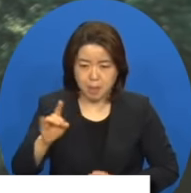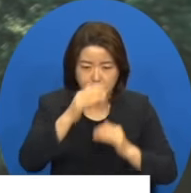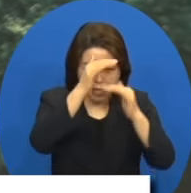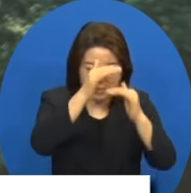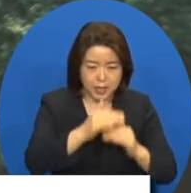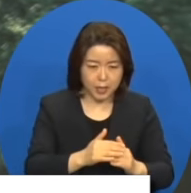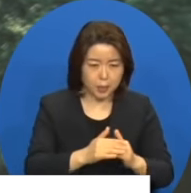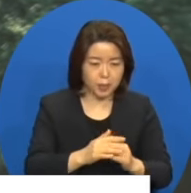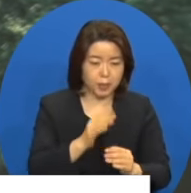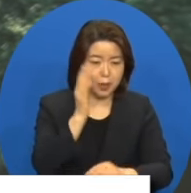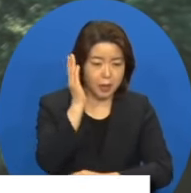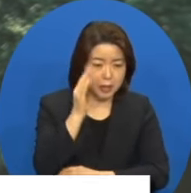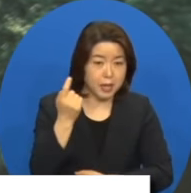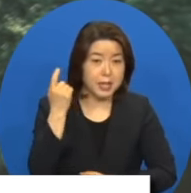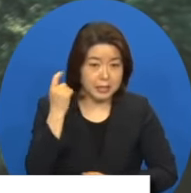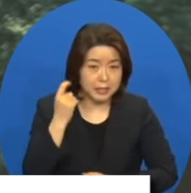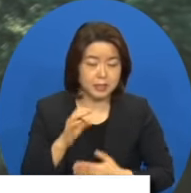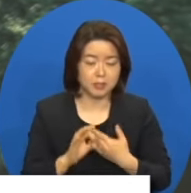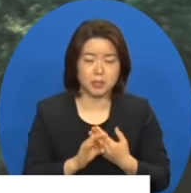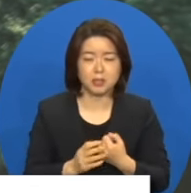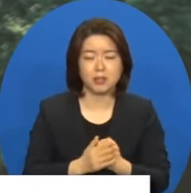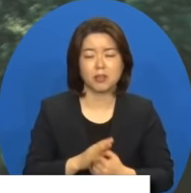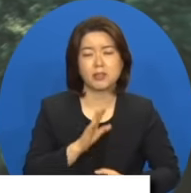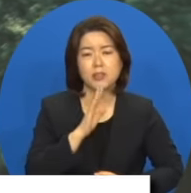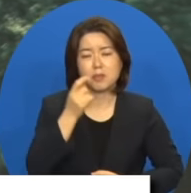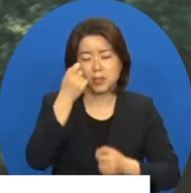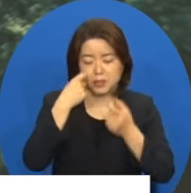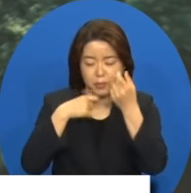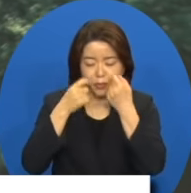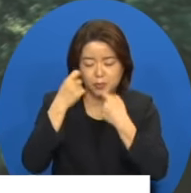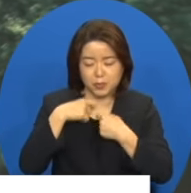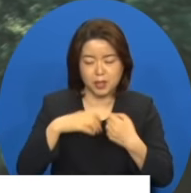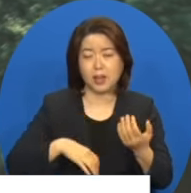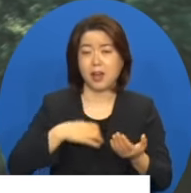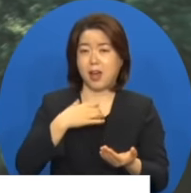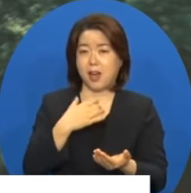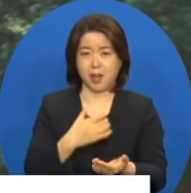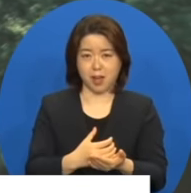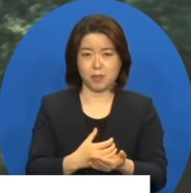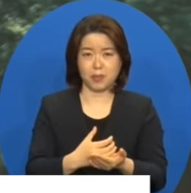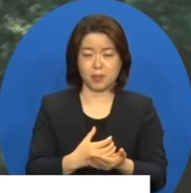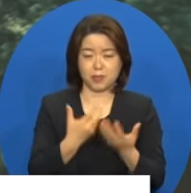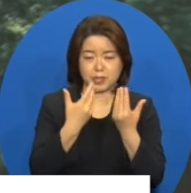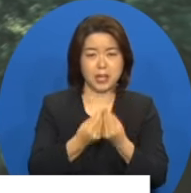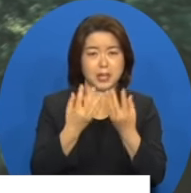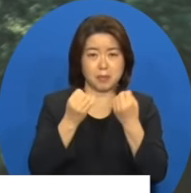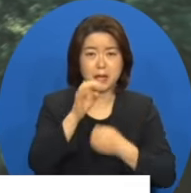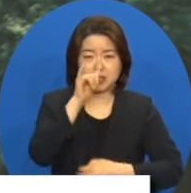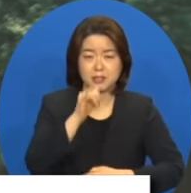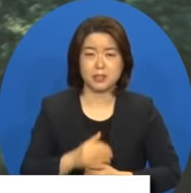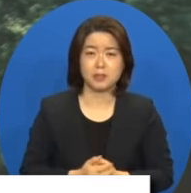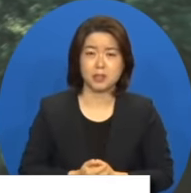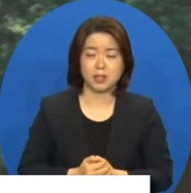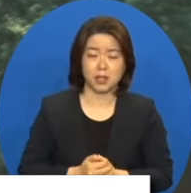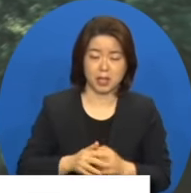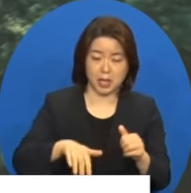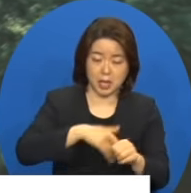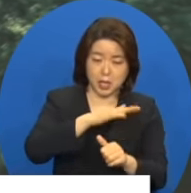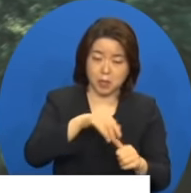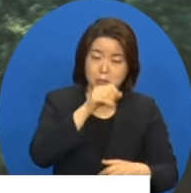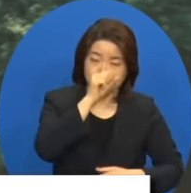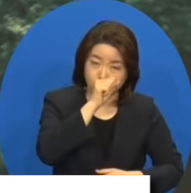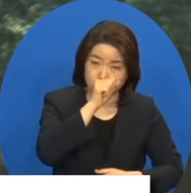이렇게 들으면서 정말 눈물이 나는 감동을 받은 경우가 많았습니다. 형편이 낮기